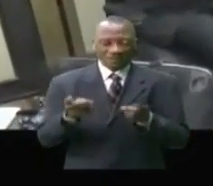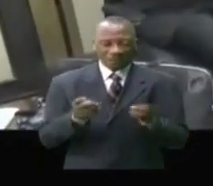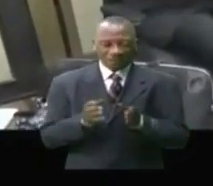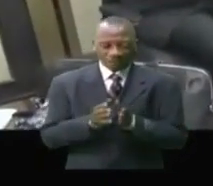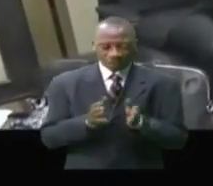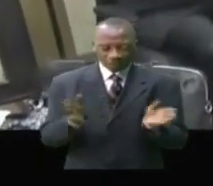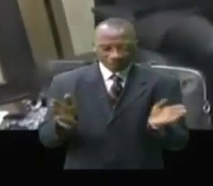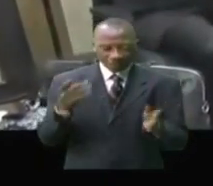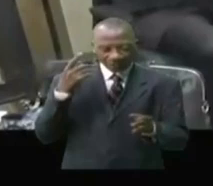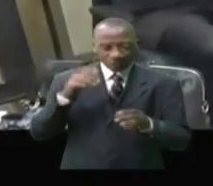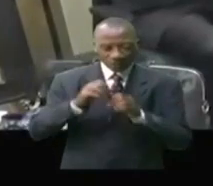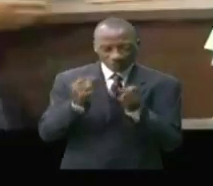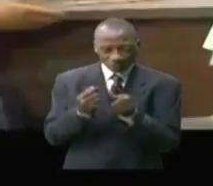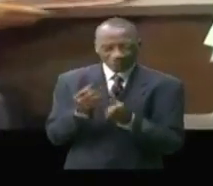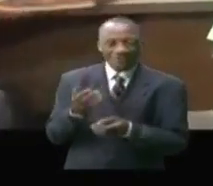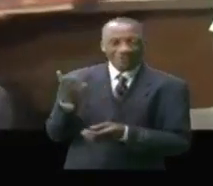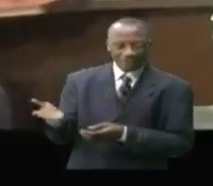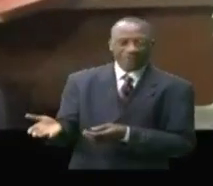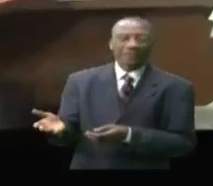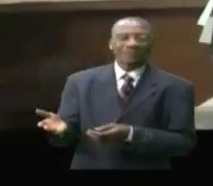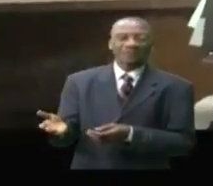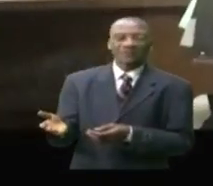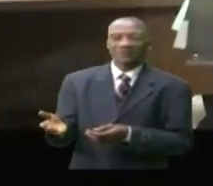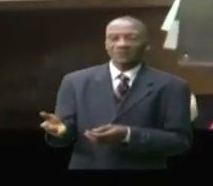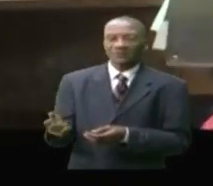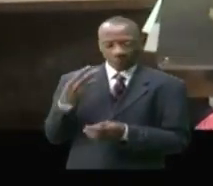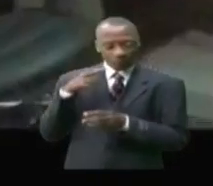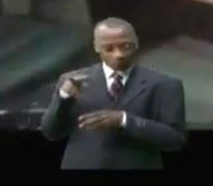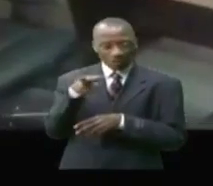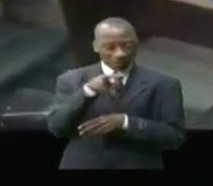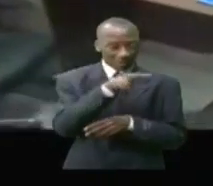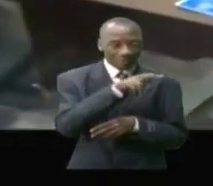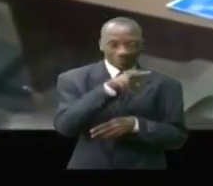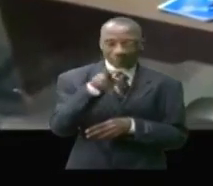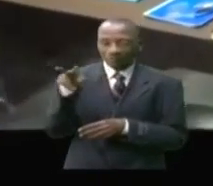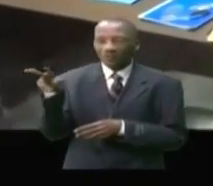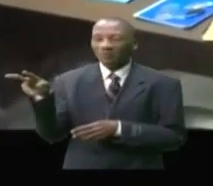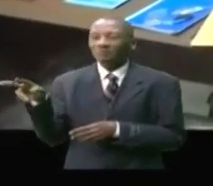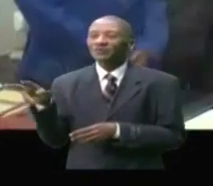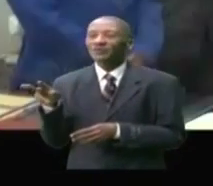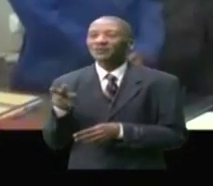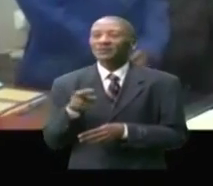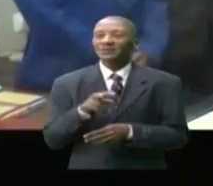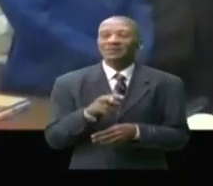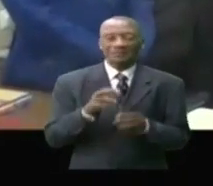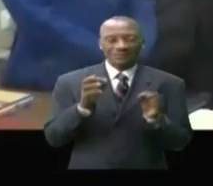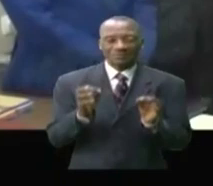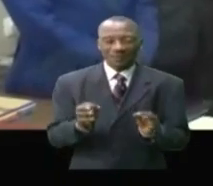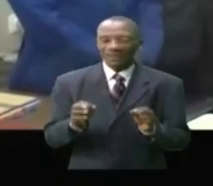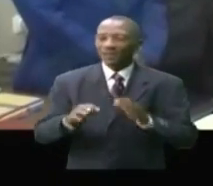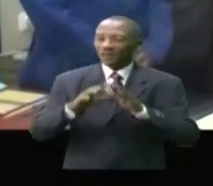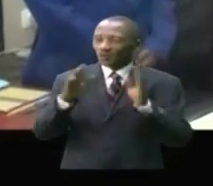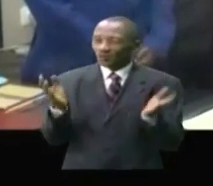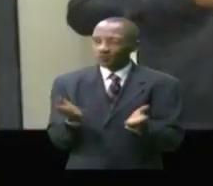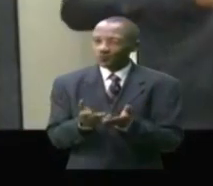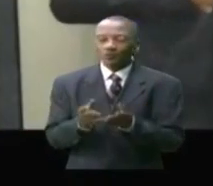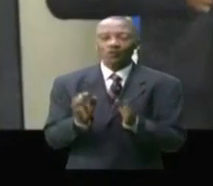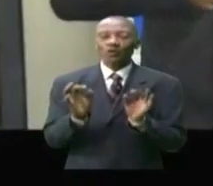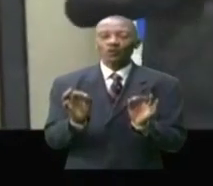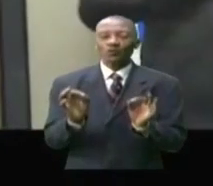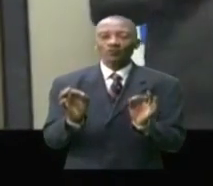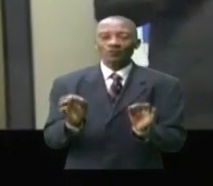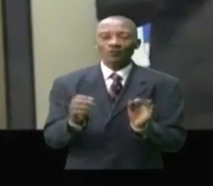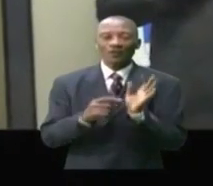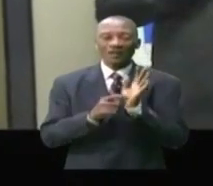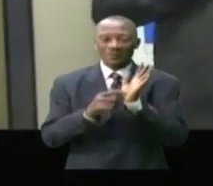Kibeya Kabemba, la Cominière peut désormais accomplir ses missions régaliennes et réaliser son projet de lithium, un minerai stratégique pour la RDC,